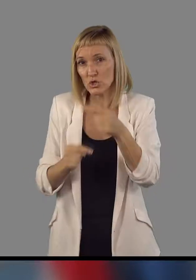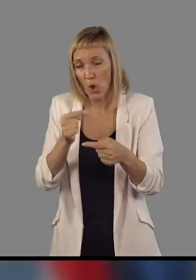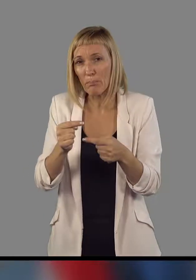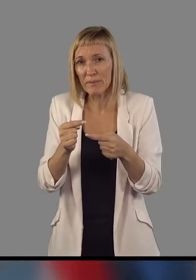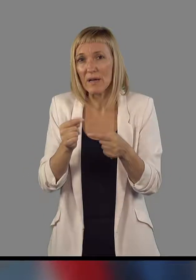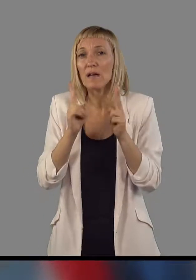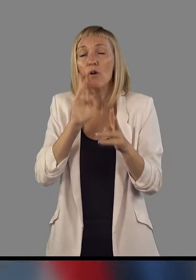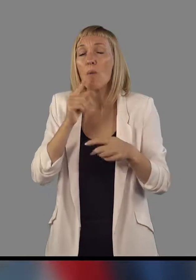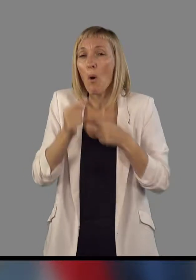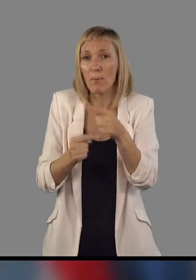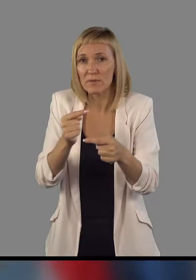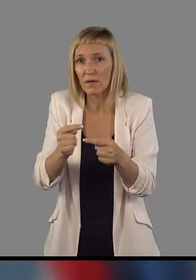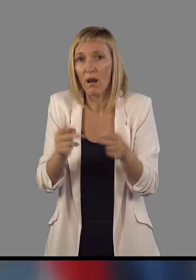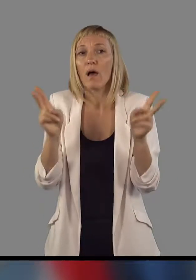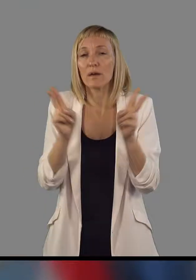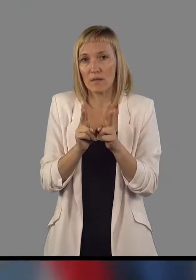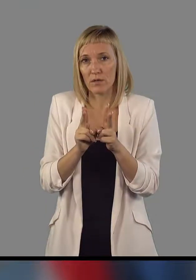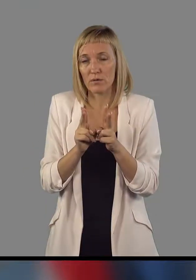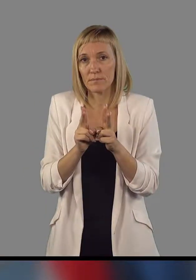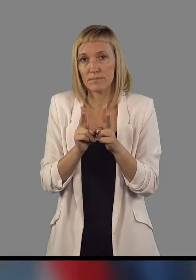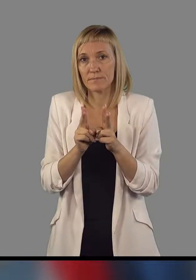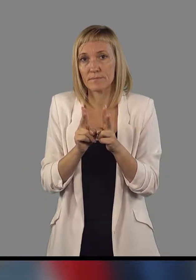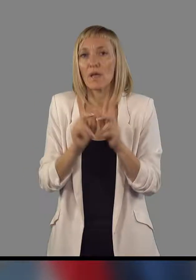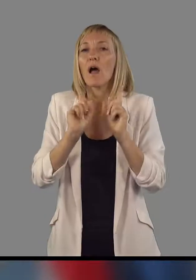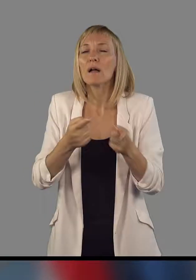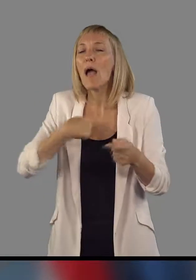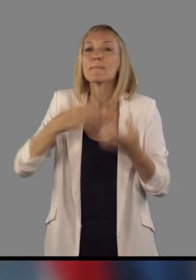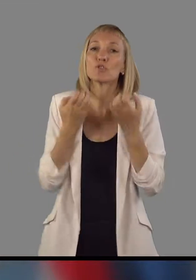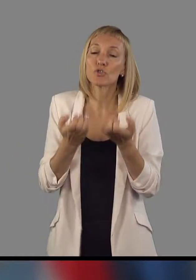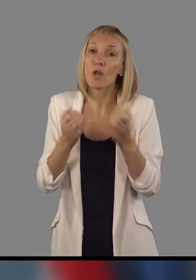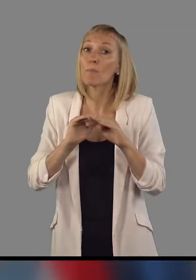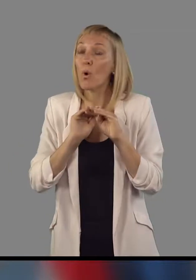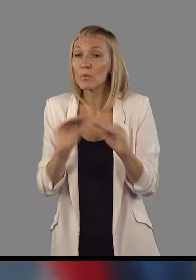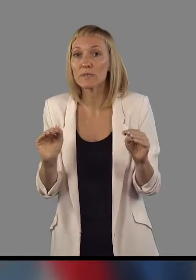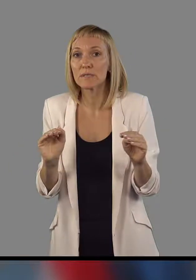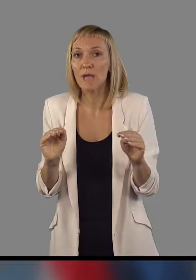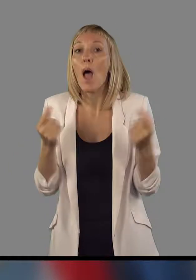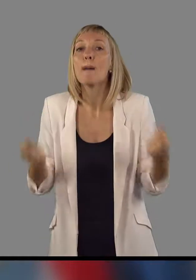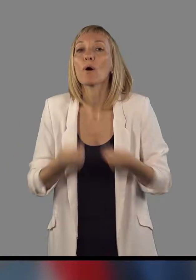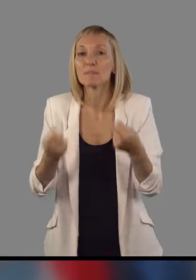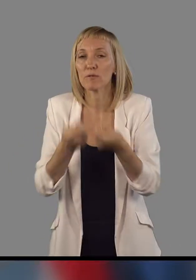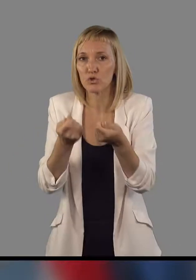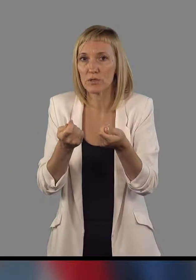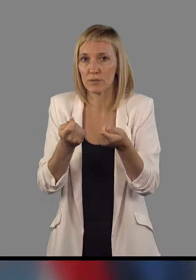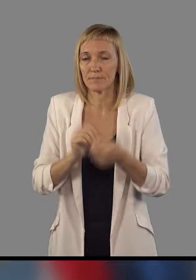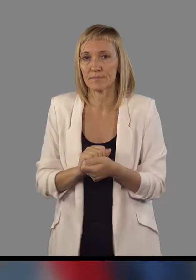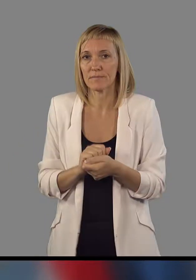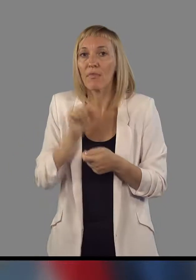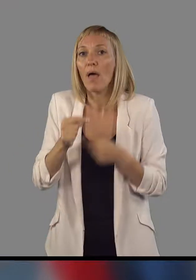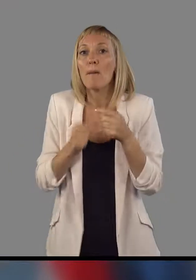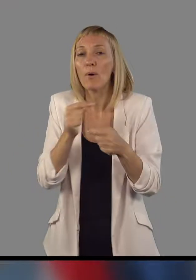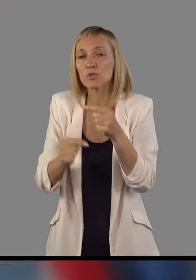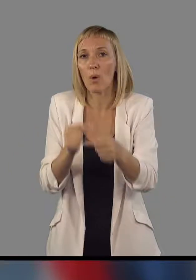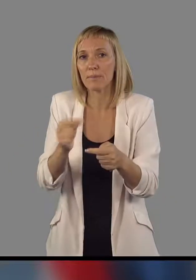morda na kratko samo, s čim vse želimo pa pospešiti